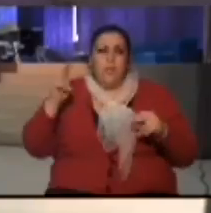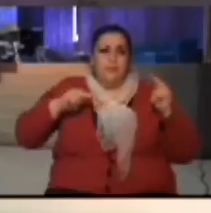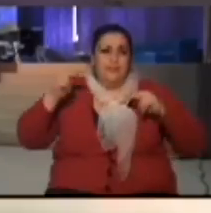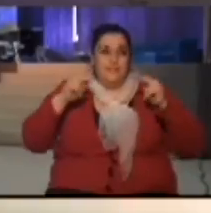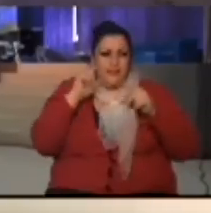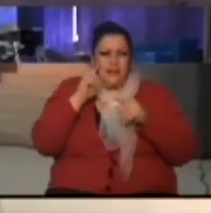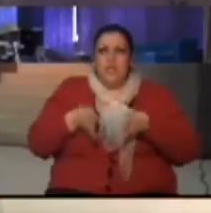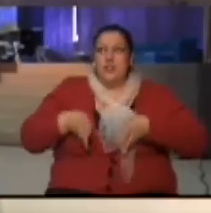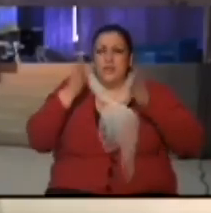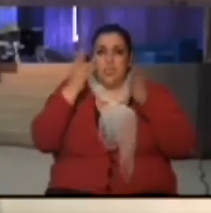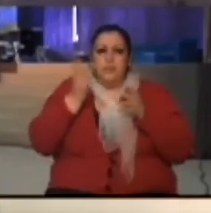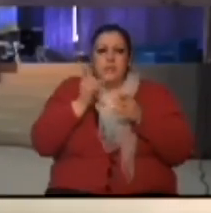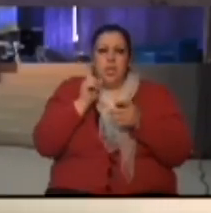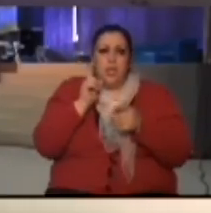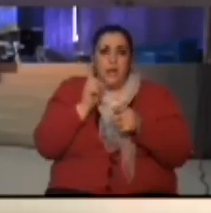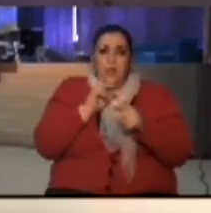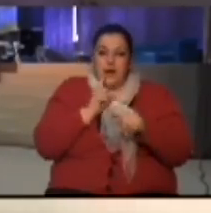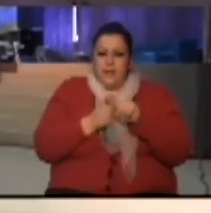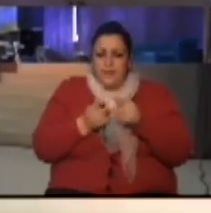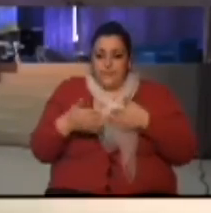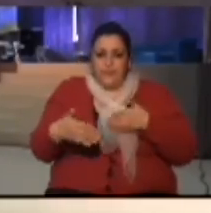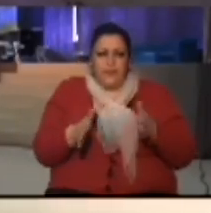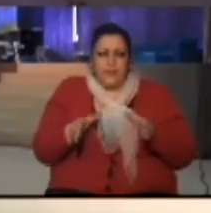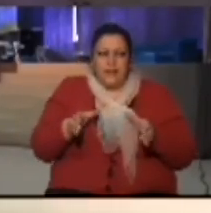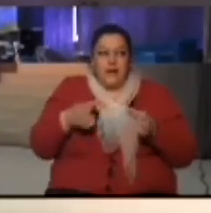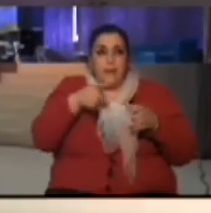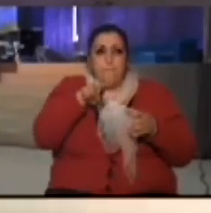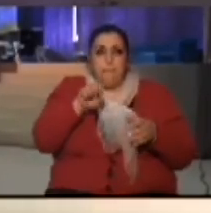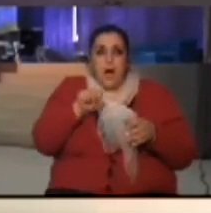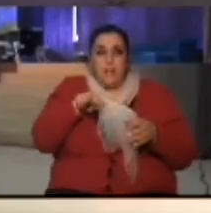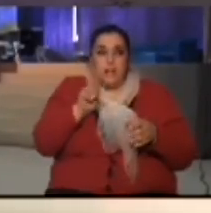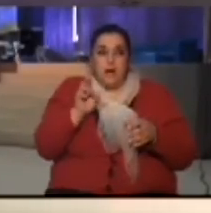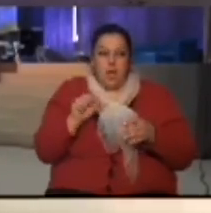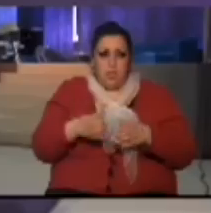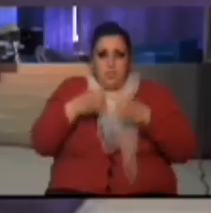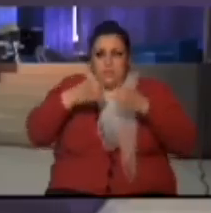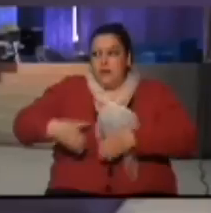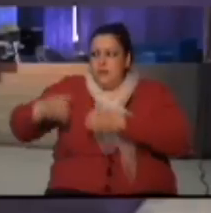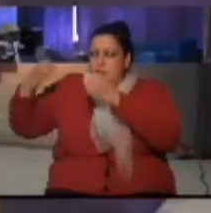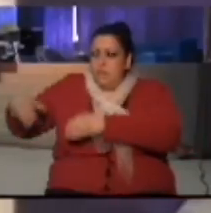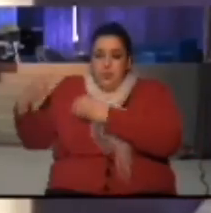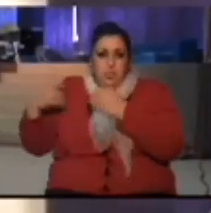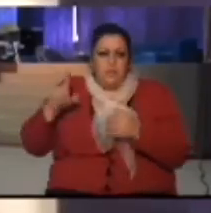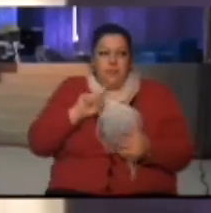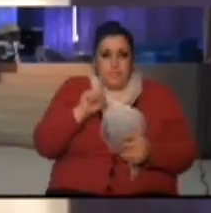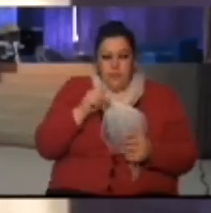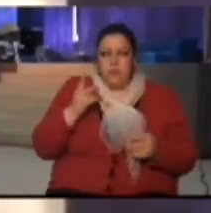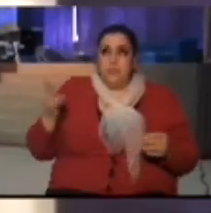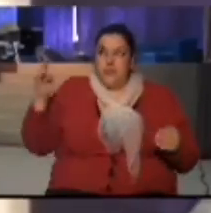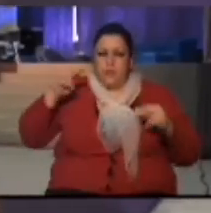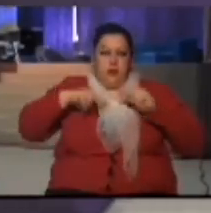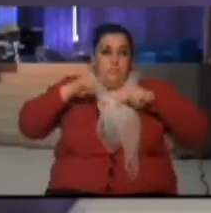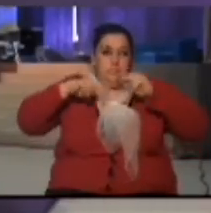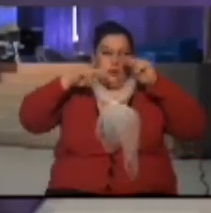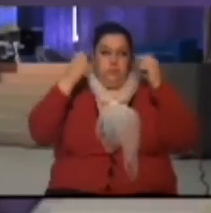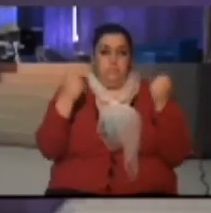հետ խոսում ենք բաներ, որը ես շատ մարդկանց հետ չեմ կարա խոսամ։ Ես այնքան շնորհակալ եմ Աստծուն